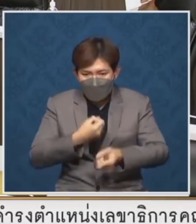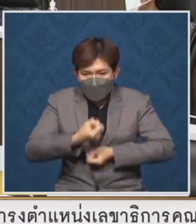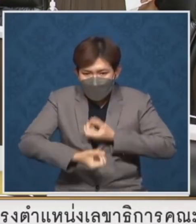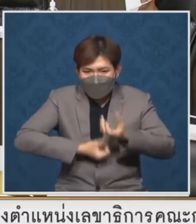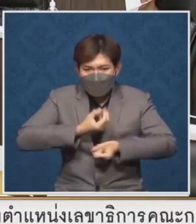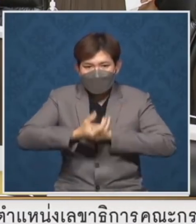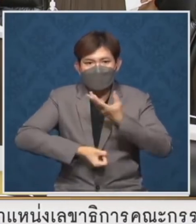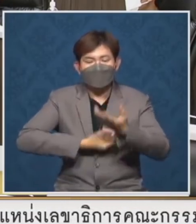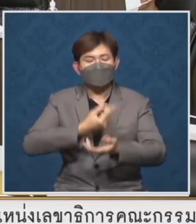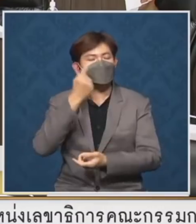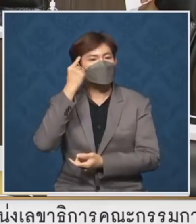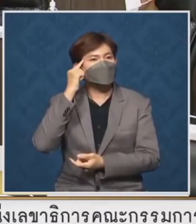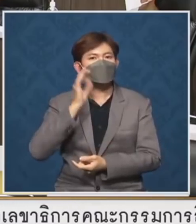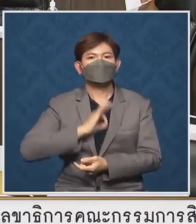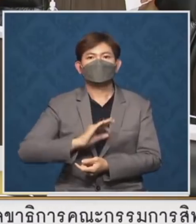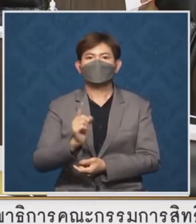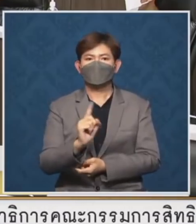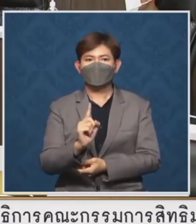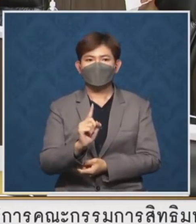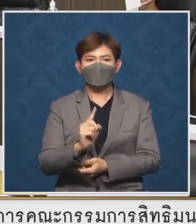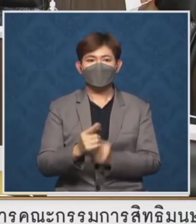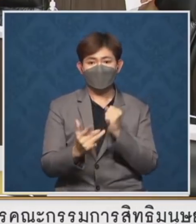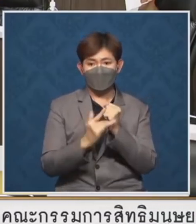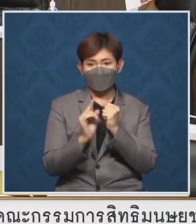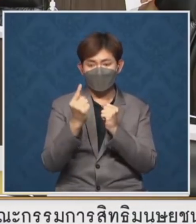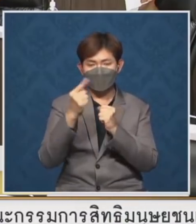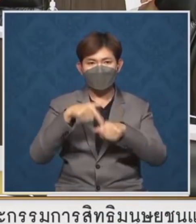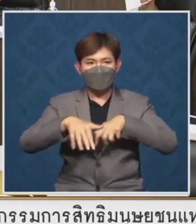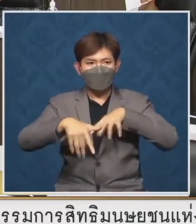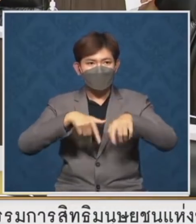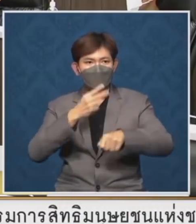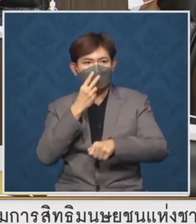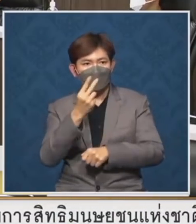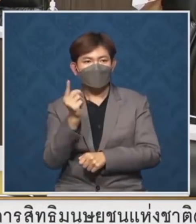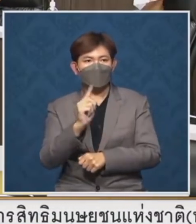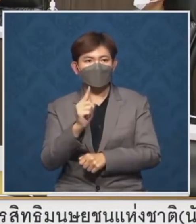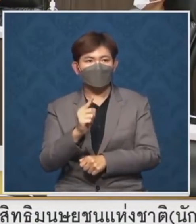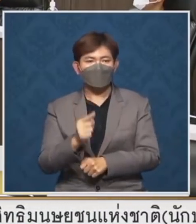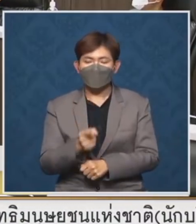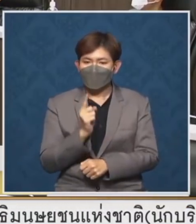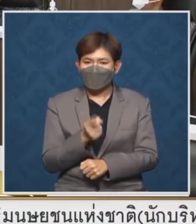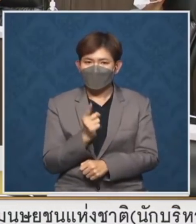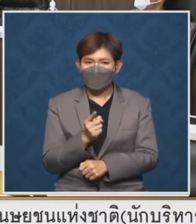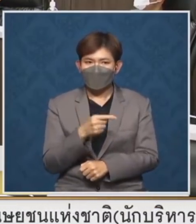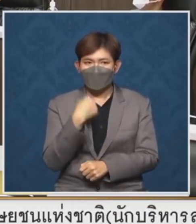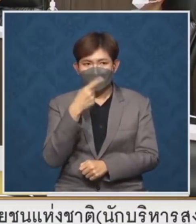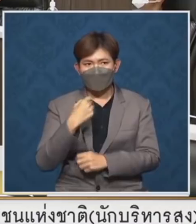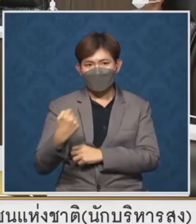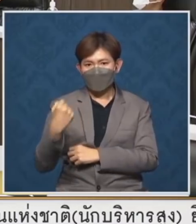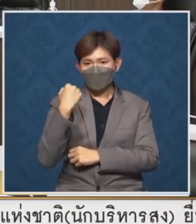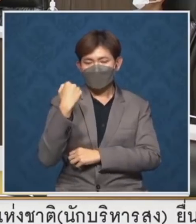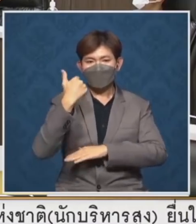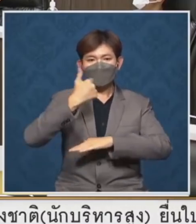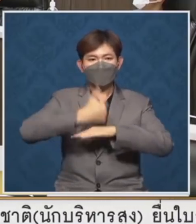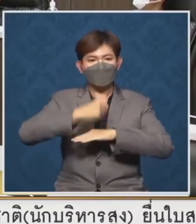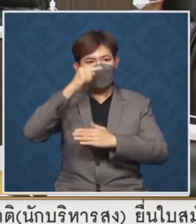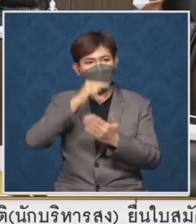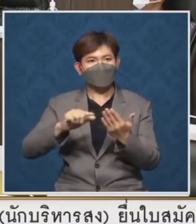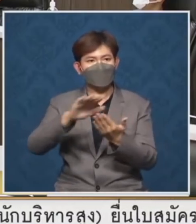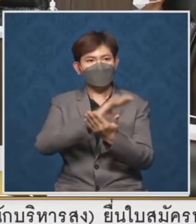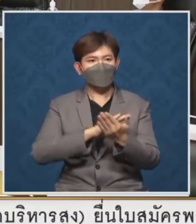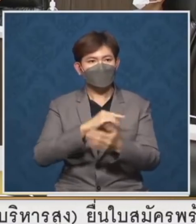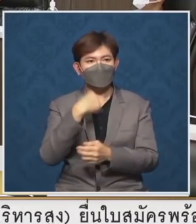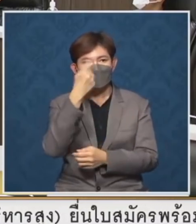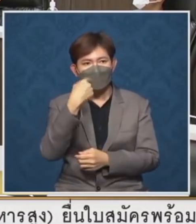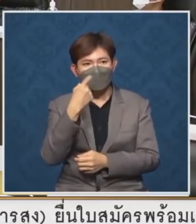ไรและเทคโนโลยีนี้มันทำให้ประชาชนได้เห็นแล้วครับว่าแท้จริงแล้วผู้ที่มีอำนาจสูงสุดในประเทศนี้มันไม่